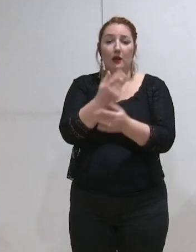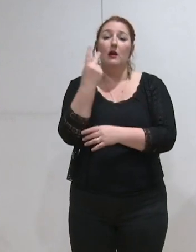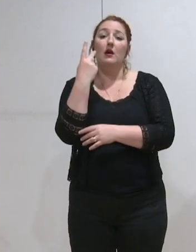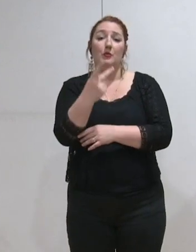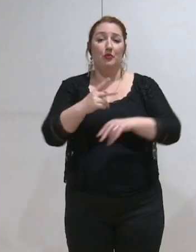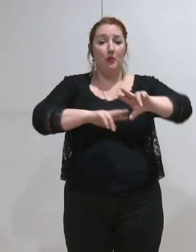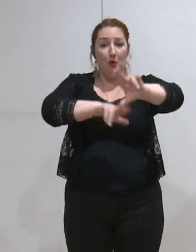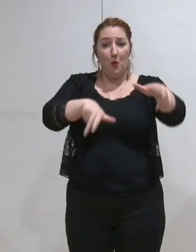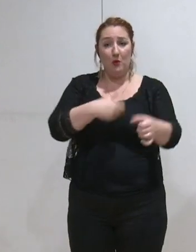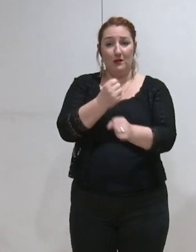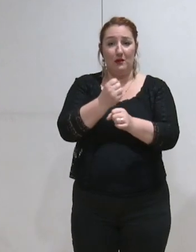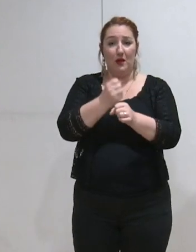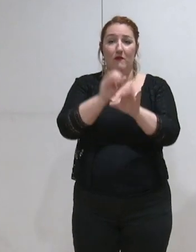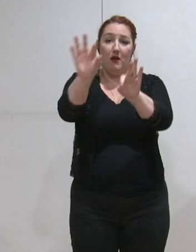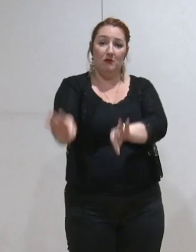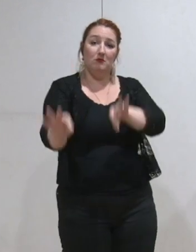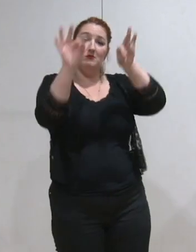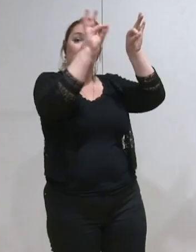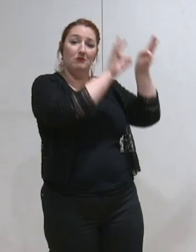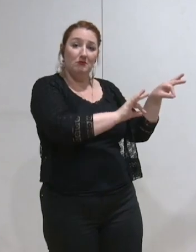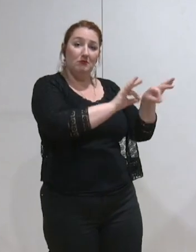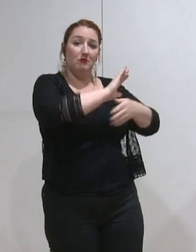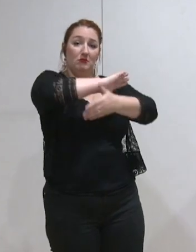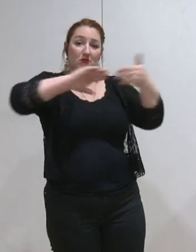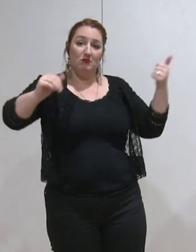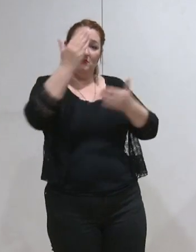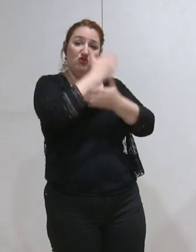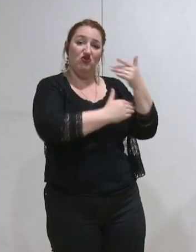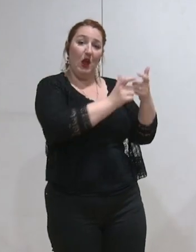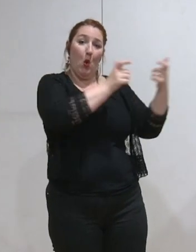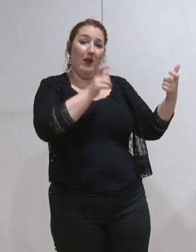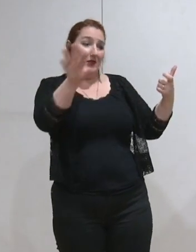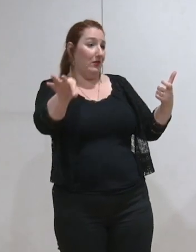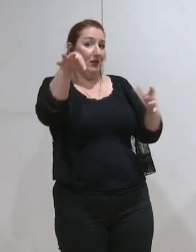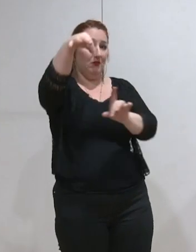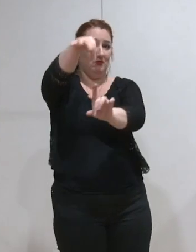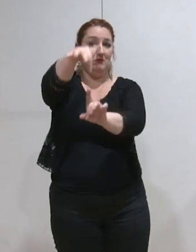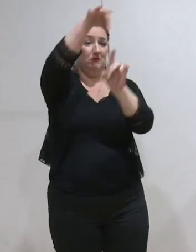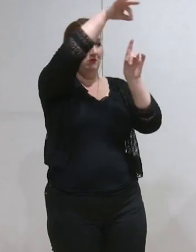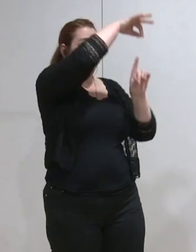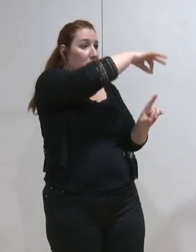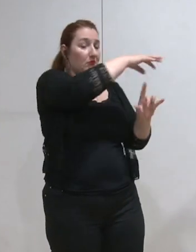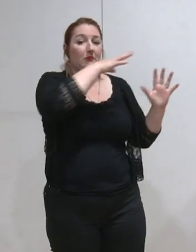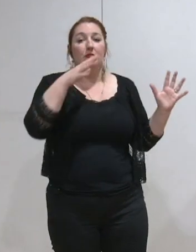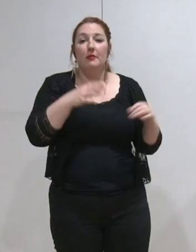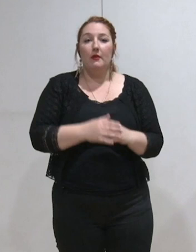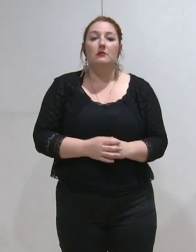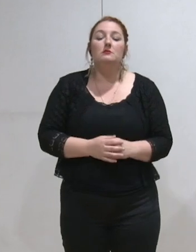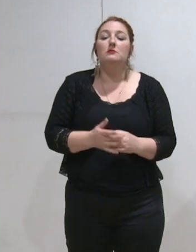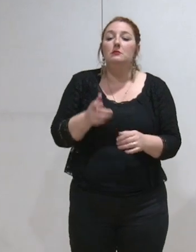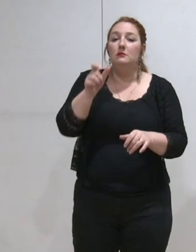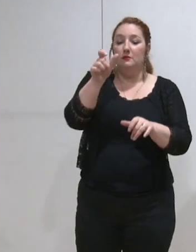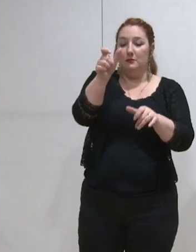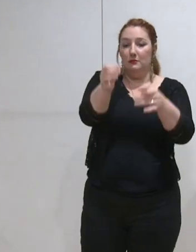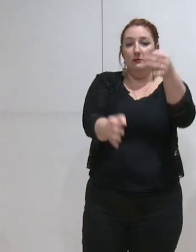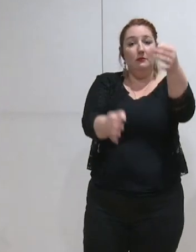auprès de la au sein de la collectivité donc sans préjuger des décisions qui